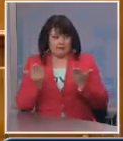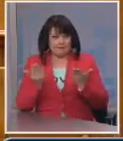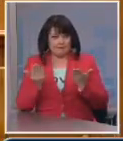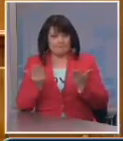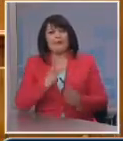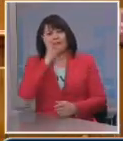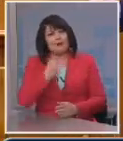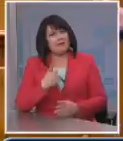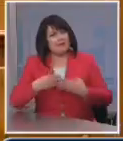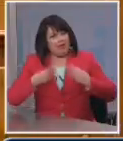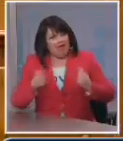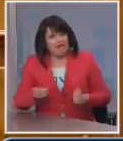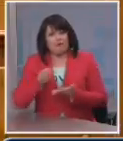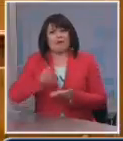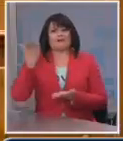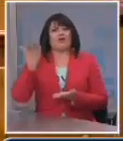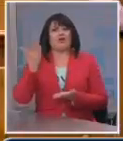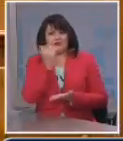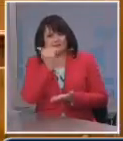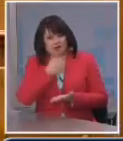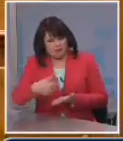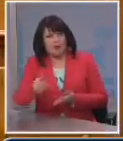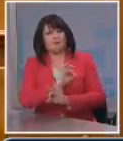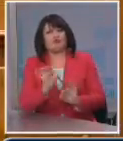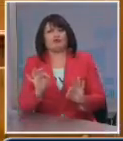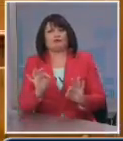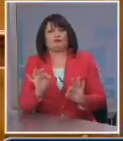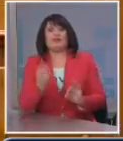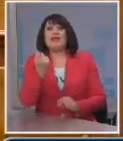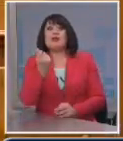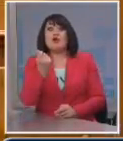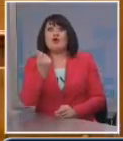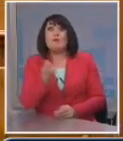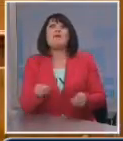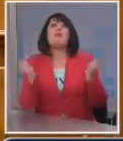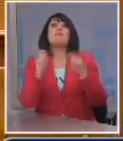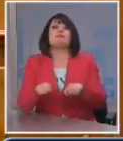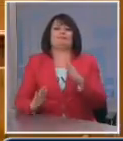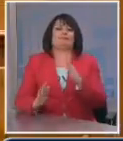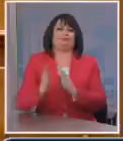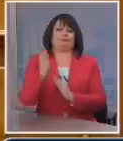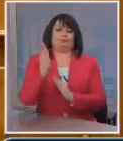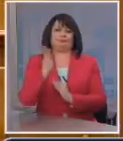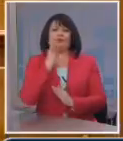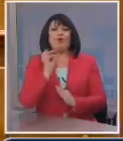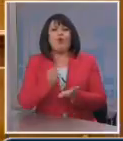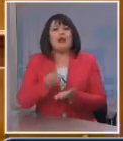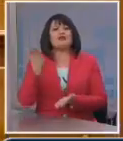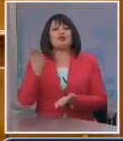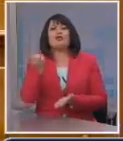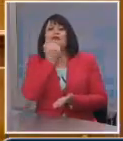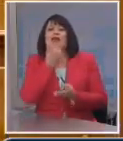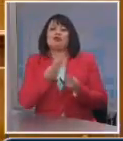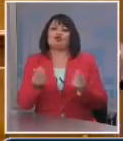Εμείς πραγματικά ευχόμαστε η αξιολόγηση να κλείσει το συντομότερο δυνατόν. Η οικονομία δεν θα ανακάμψει, διότι η αξιολόγηση κλείνει με τον λάθος